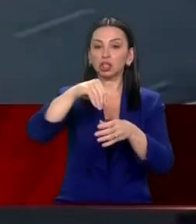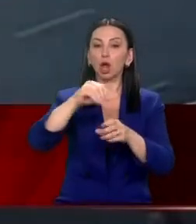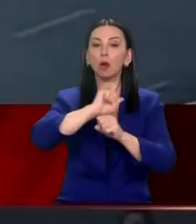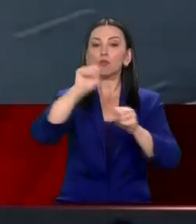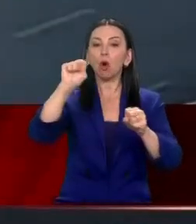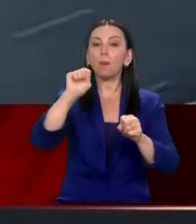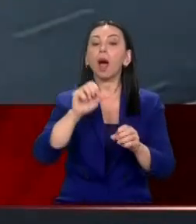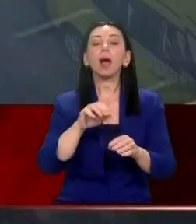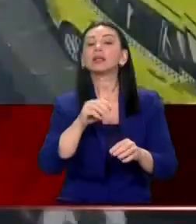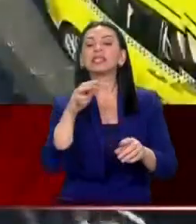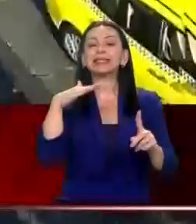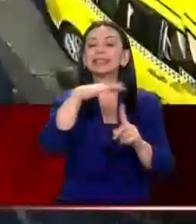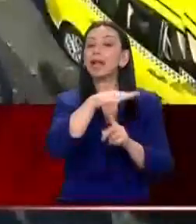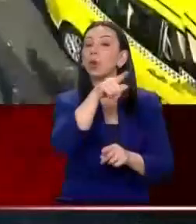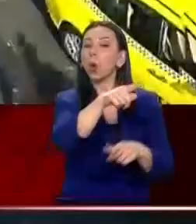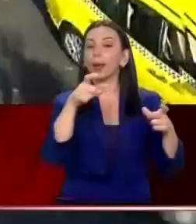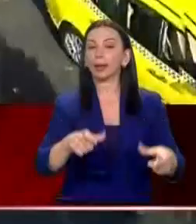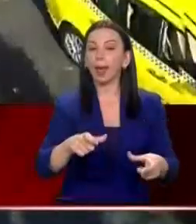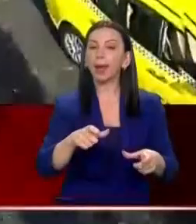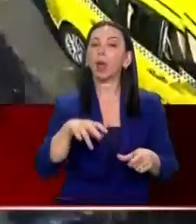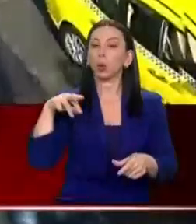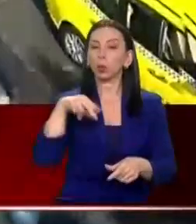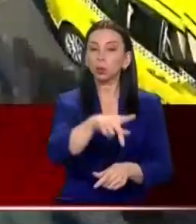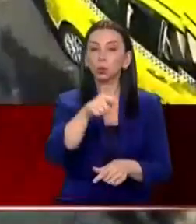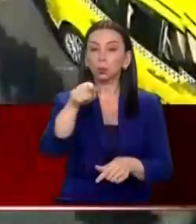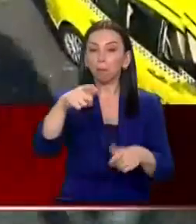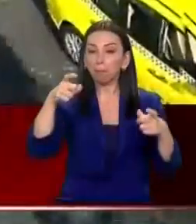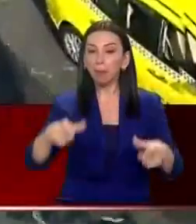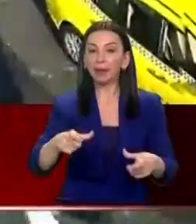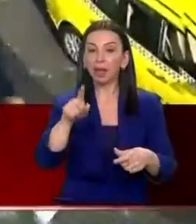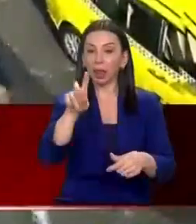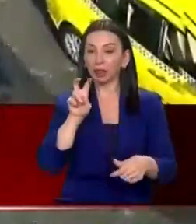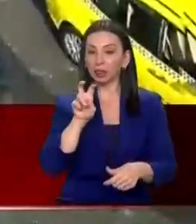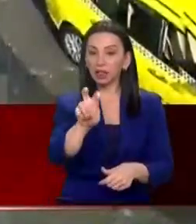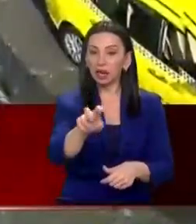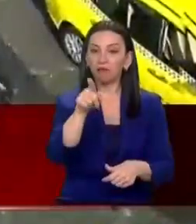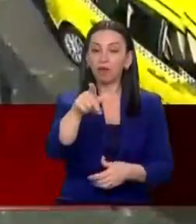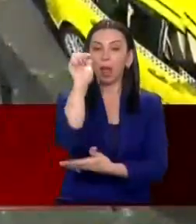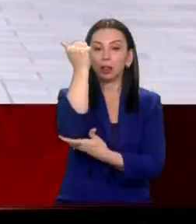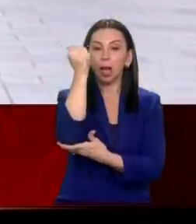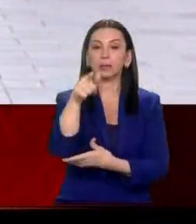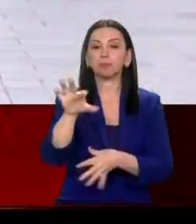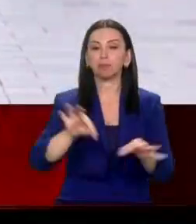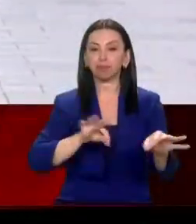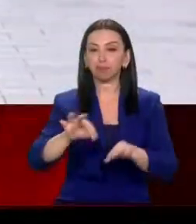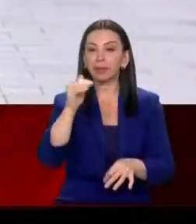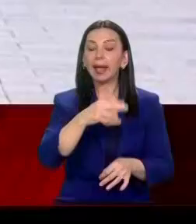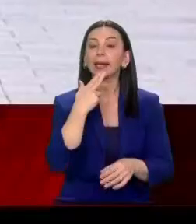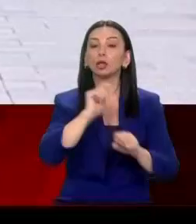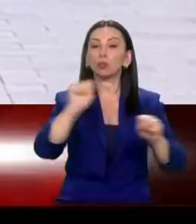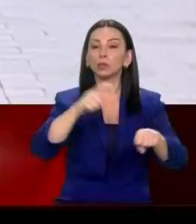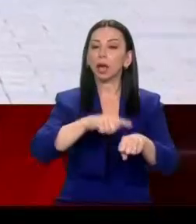yapacağı yere doğru adım adım yürümeye başladı. Meydandaki tramvay rayları üzerinden İstiklal Caddesi'ne yöneldi. Kadın bombacı